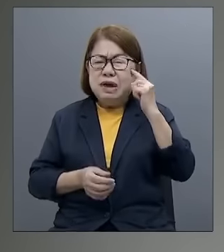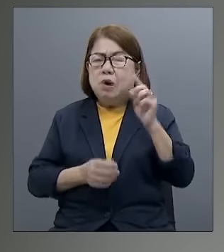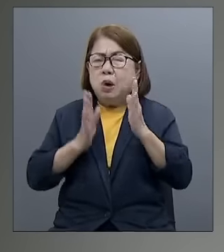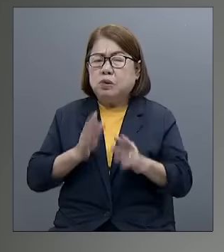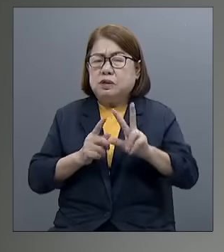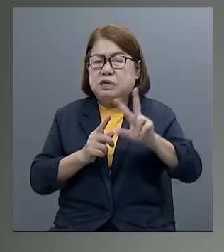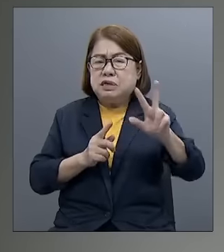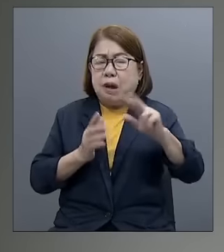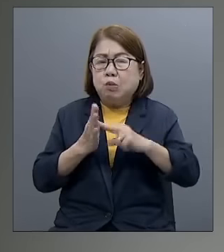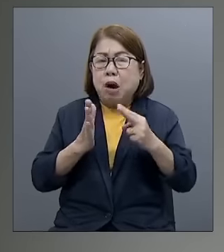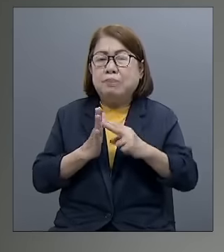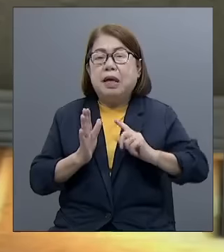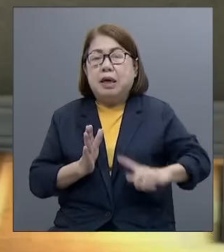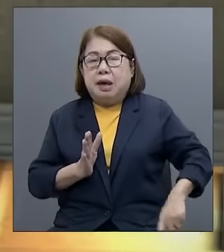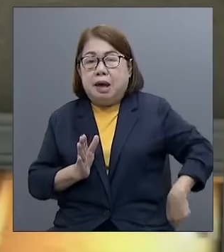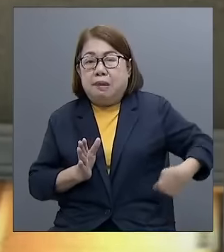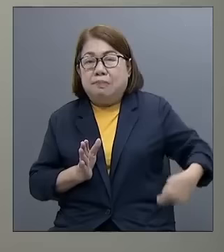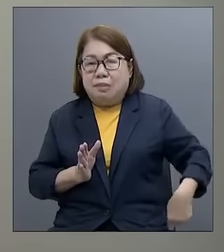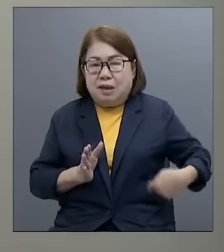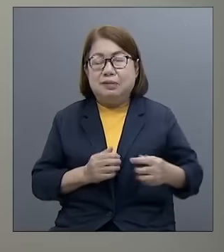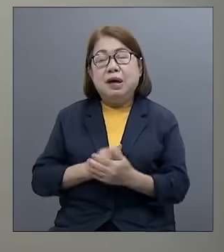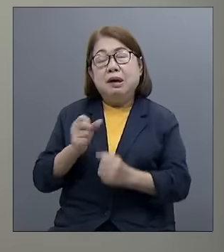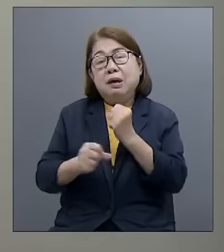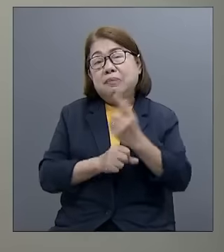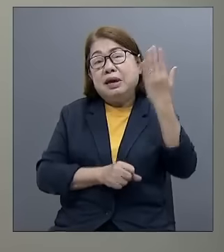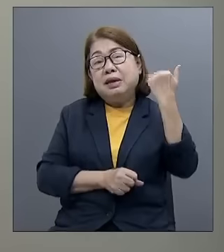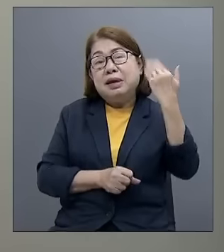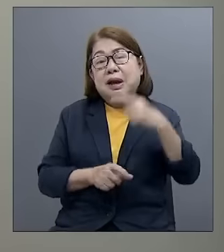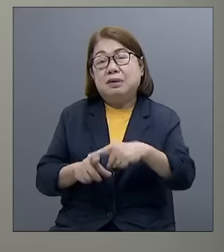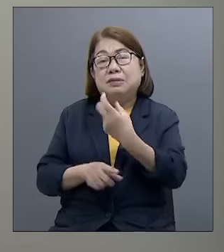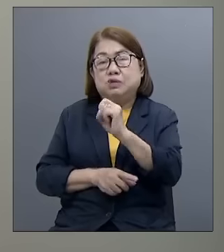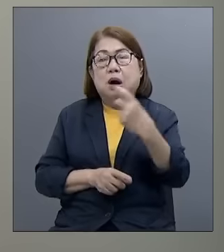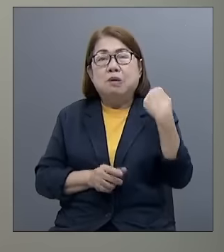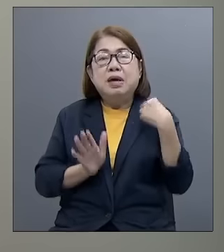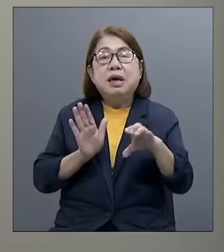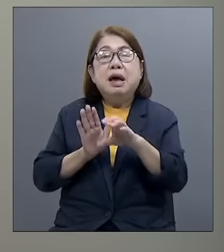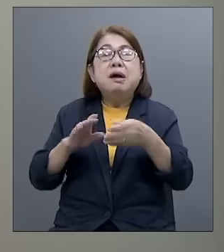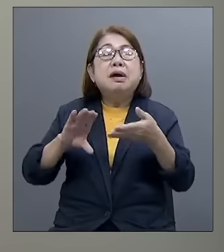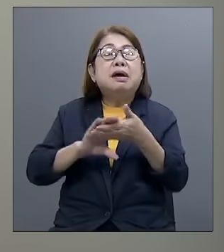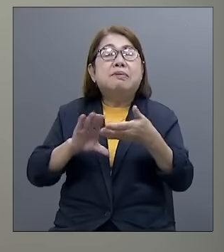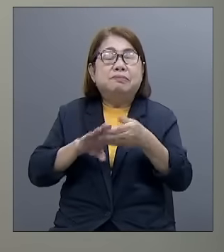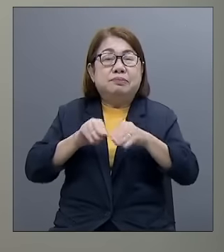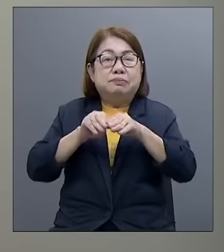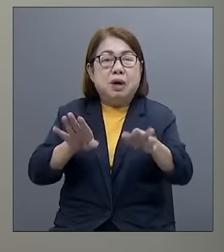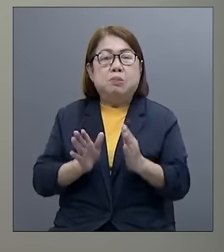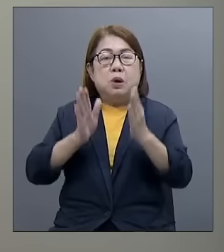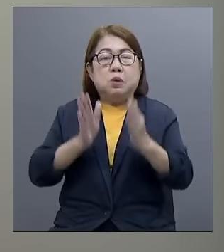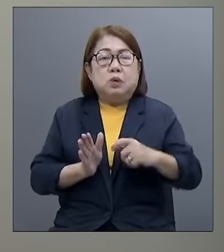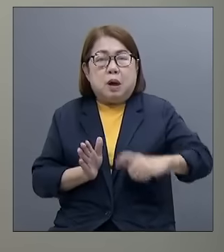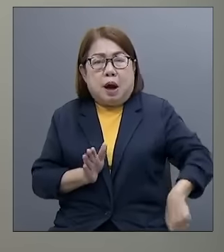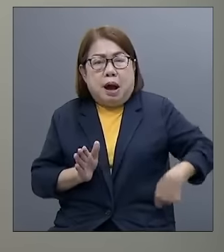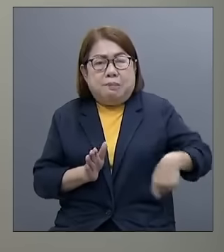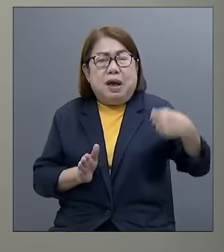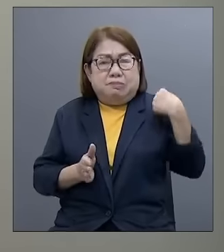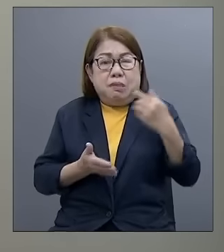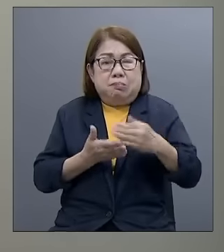อาจจะหมายถึงกัมพูชาค่ะปลายปีที่แล้วค่ะมีคลิปคินึงที่ชี้ให้เห็นว่าชาวกัมพูชาบางส่วนเขาก็มีความรู้